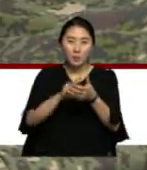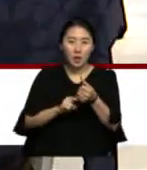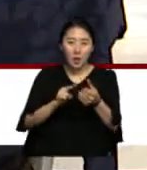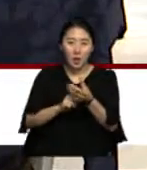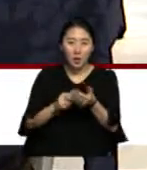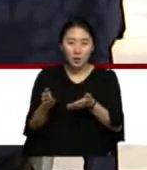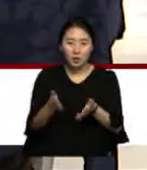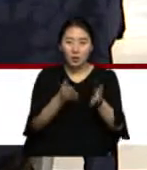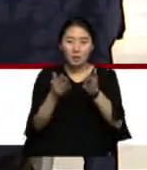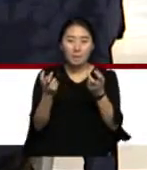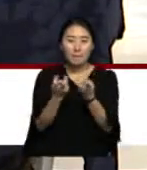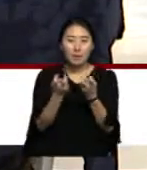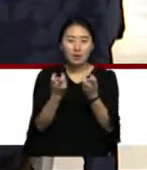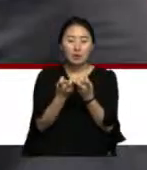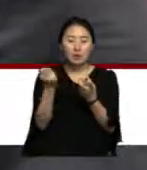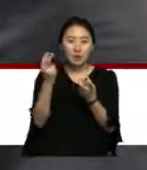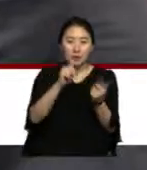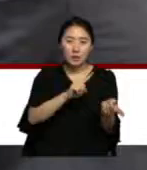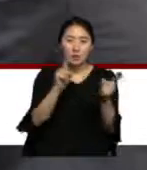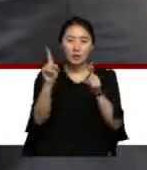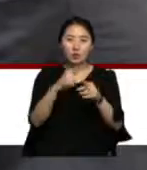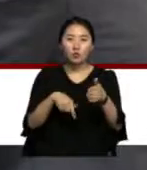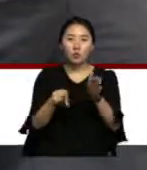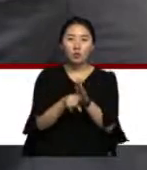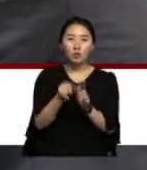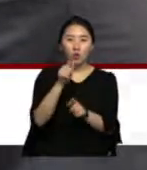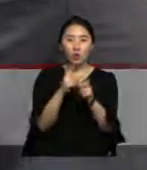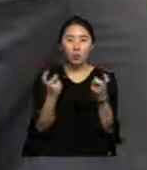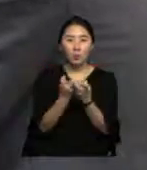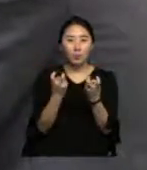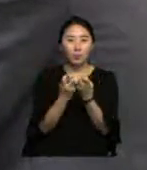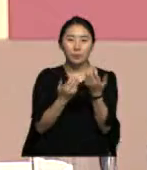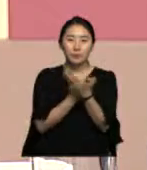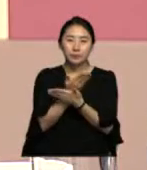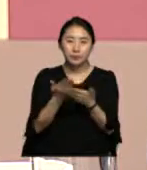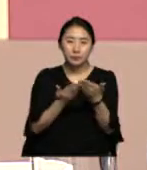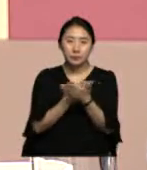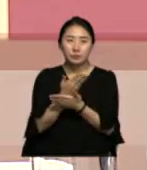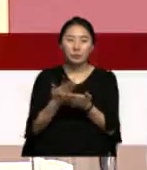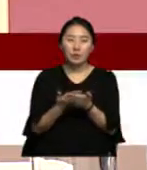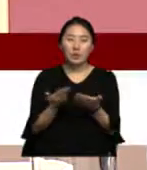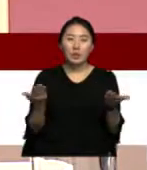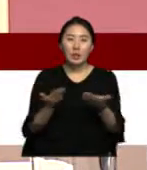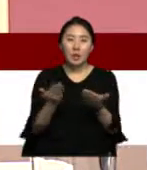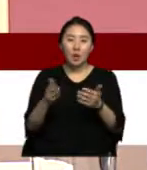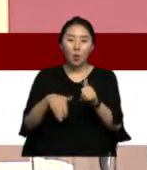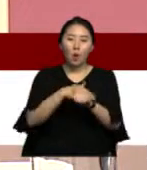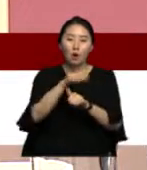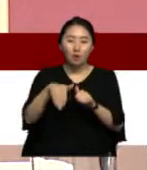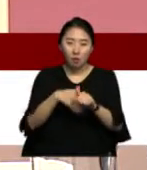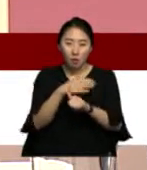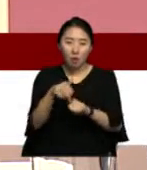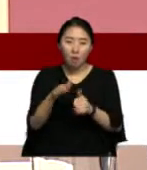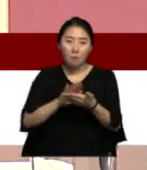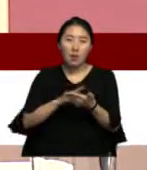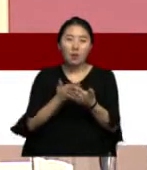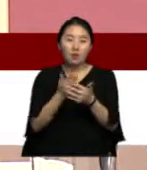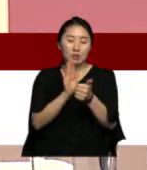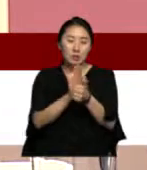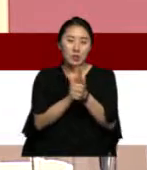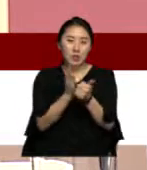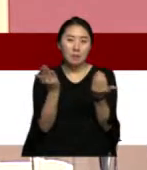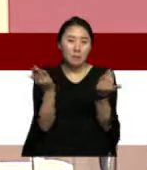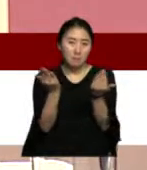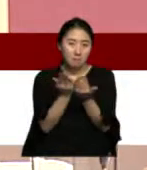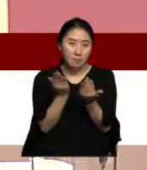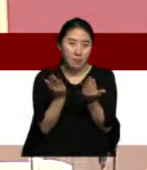등 산업을 제도약시키기 위한 다양한 방안이 논의됐습니다. 작업 환경 개선 지원이라든지 맞춤형 교육